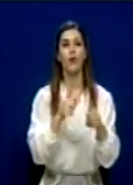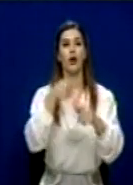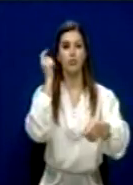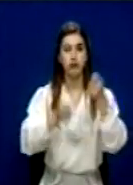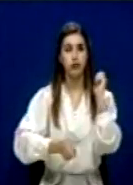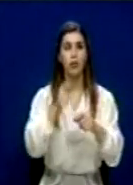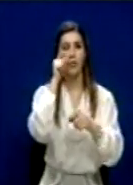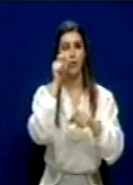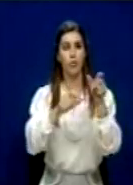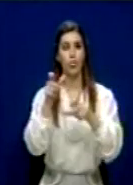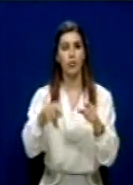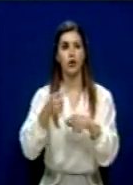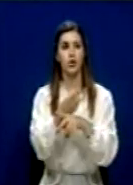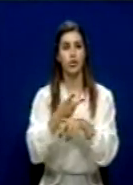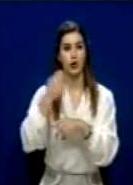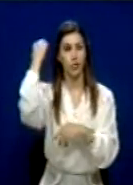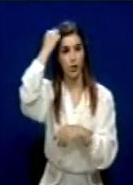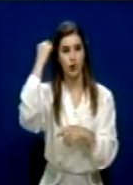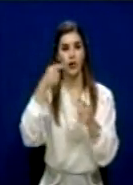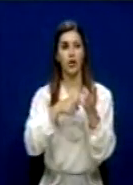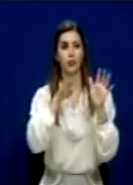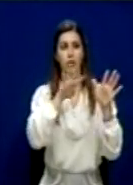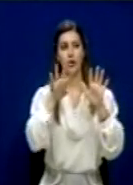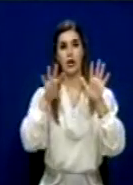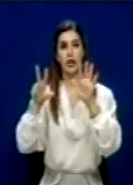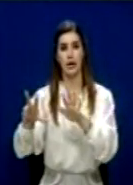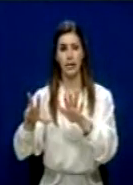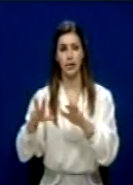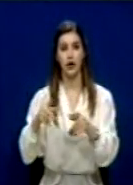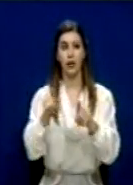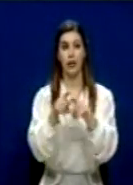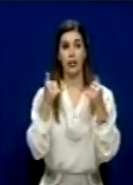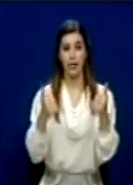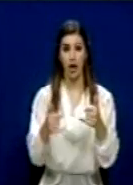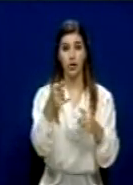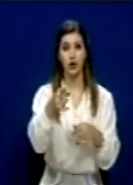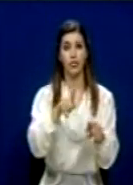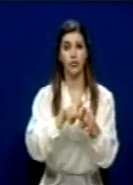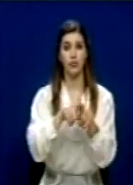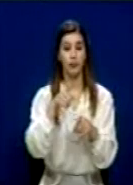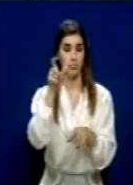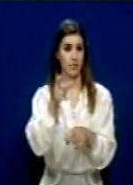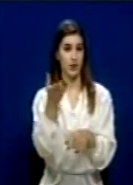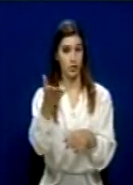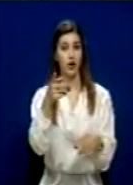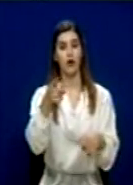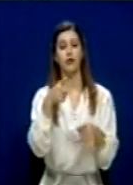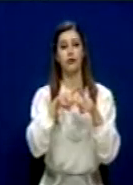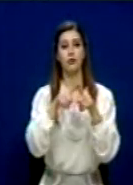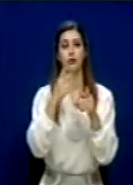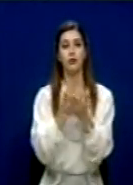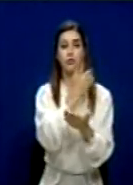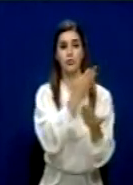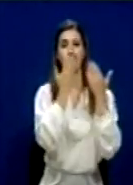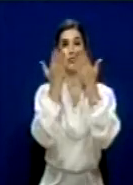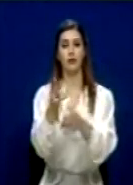dhe në maltretimin e shqiptarëve të Kosovës gjatë vitit 1998. Dhe tash ky person, kryeministër, po të bëhet ose e ke bërë